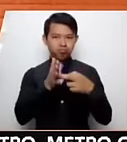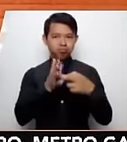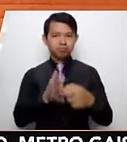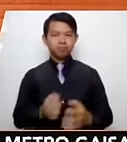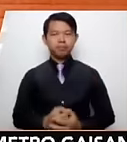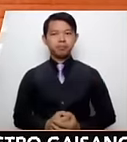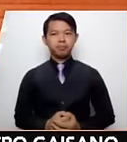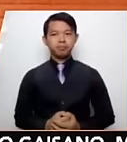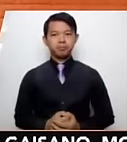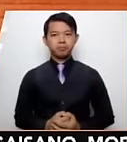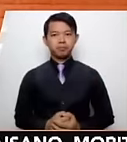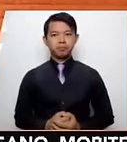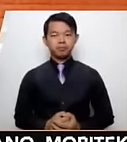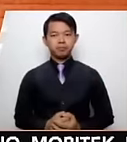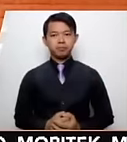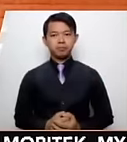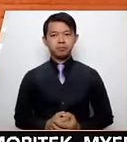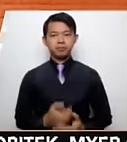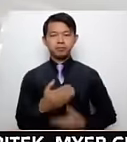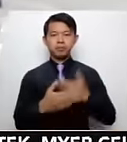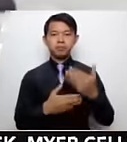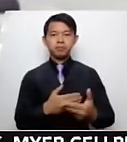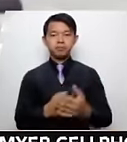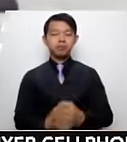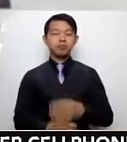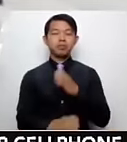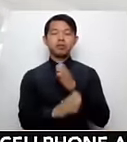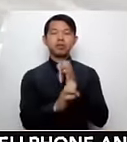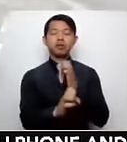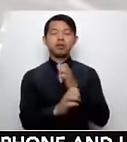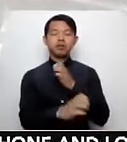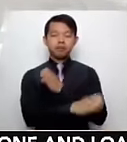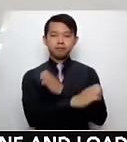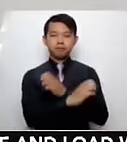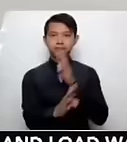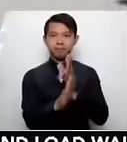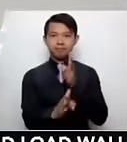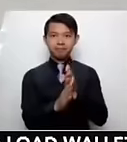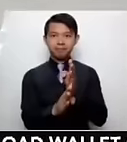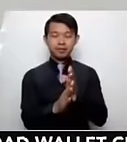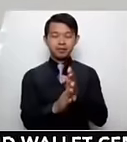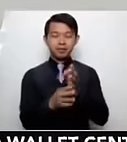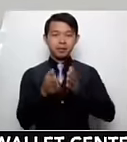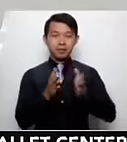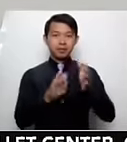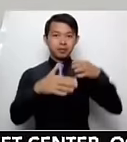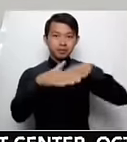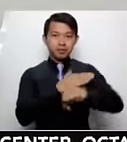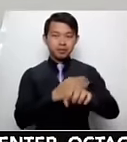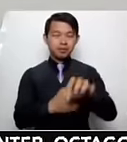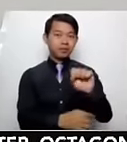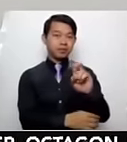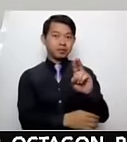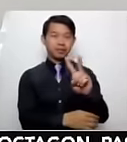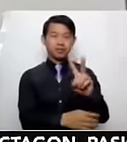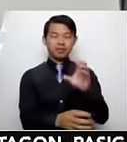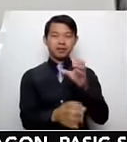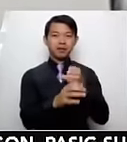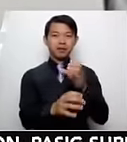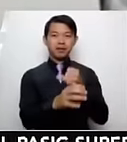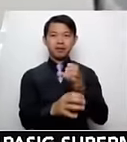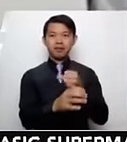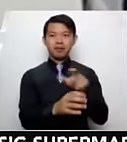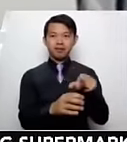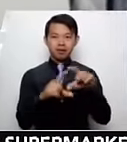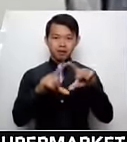Dumaan din sa EDSA busway sa bahagi naman ng Pasay ang isang SUV na may plakang number 8. Sa ulat ng Superradio DZWB, inakala ng